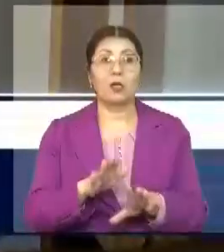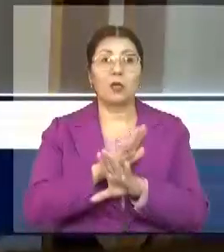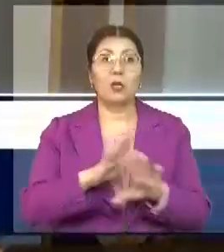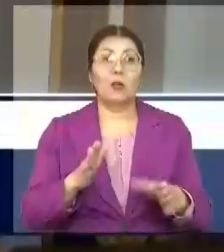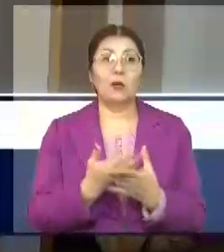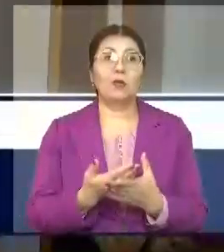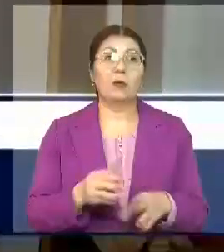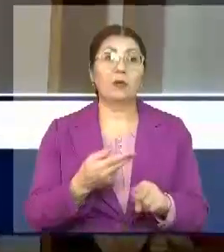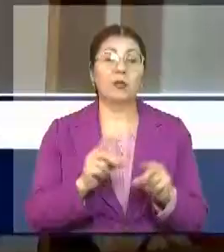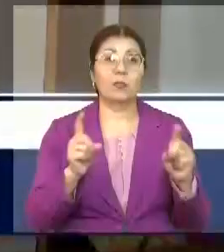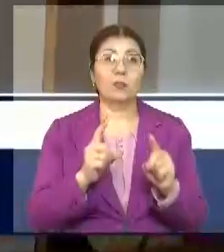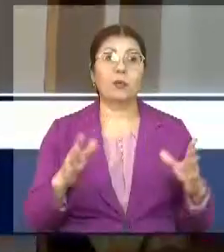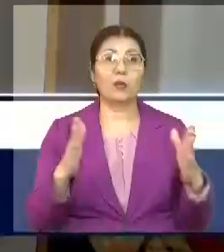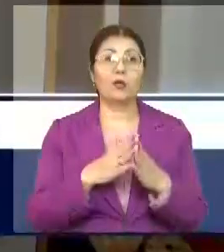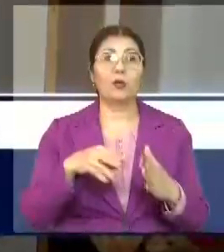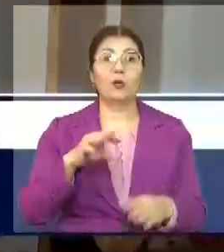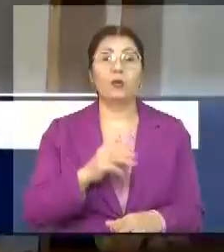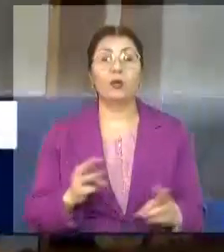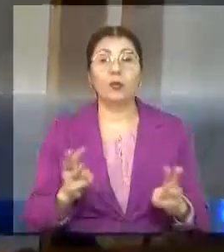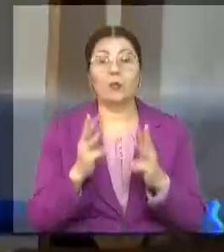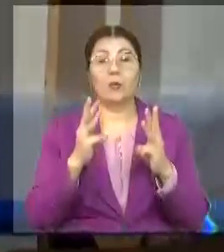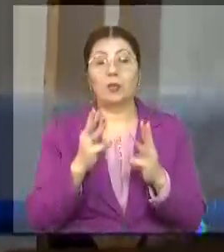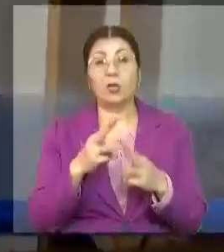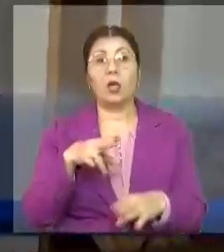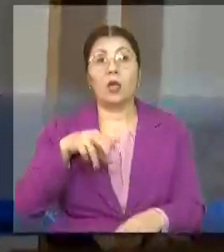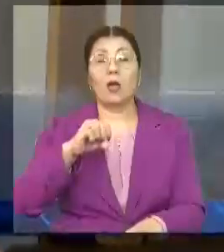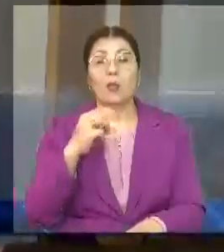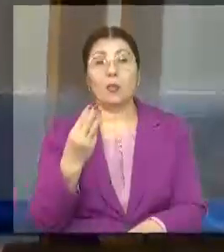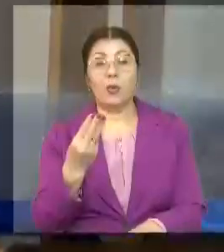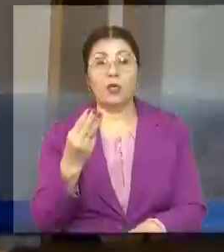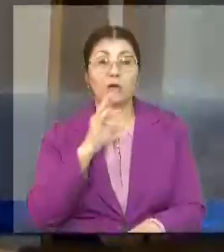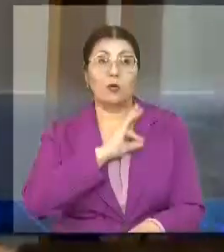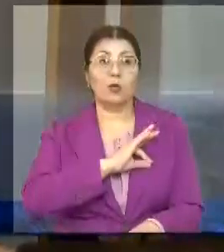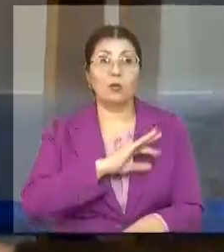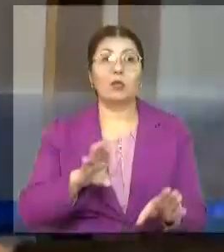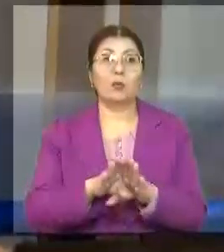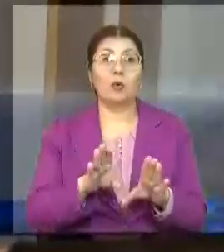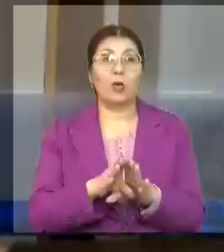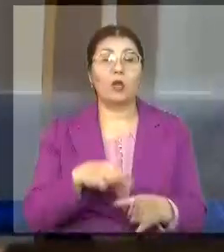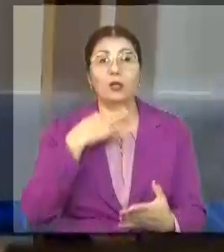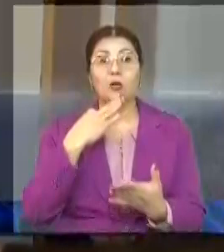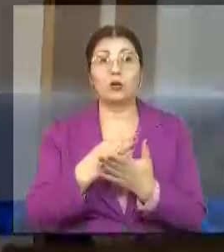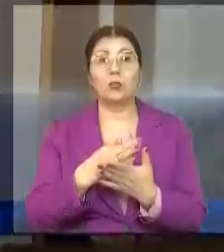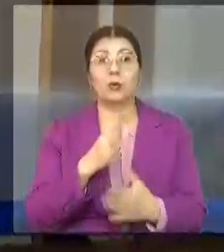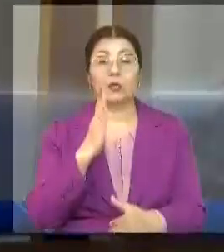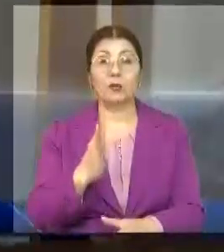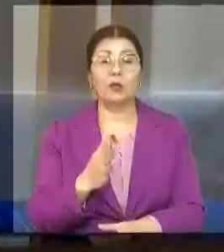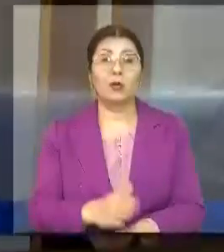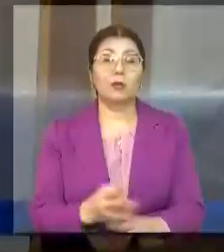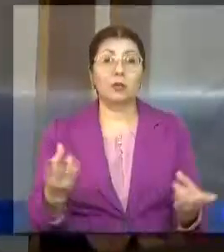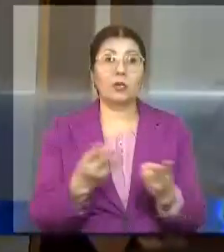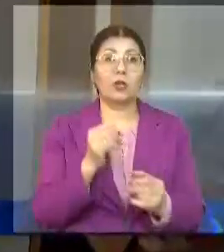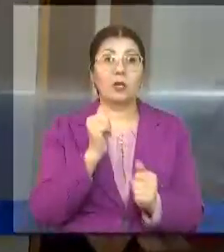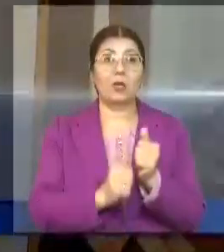тырысам. Себебі біз үйде от жағамыз. Оқыс оқиғалар аяқ астынан болады ғой. Сондықтан бұл іске жауапкершілікпен қараймын. Әрбір